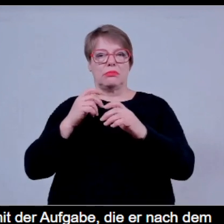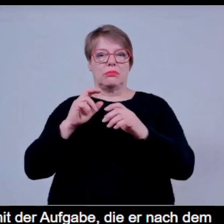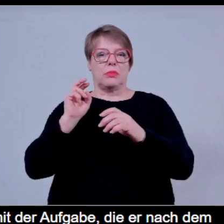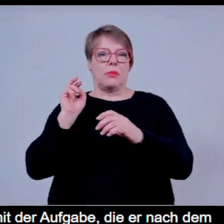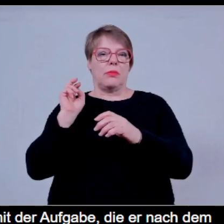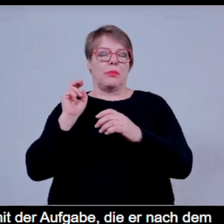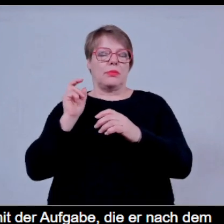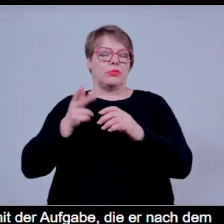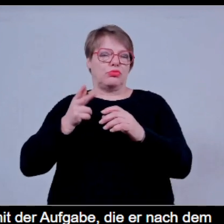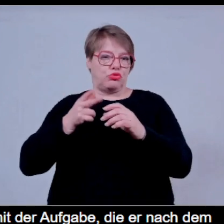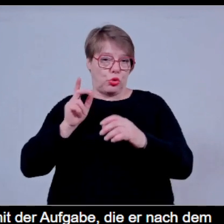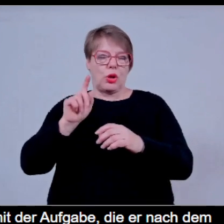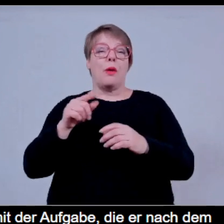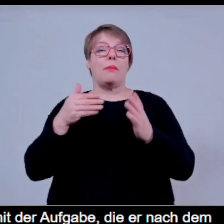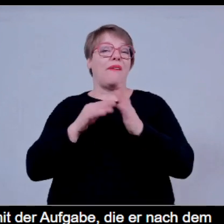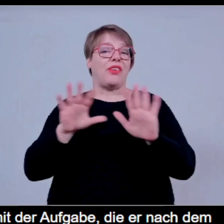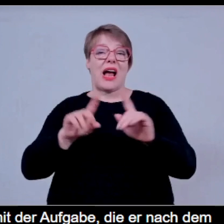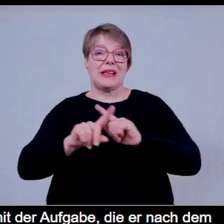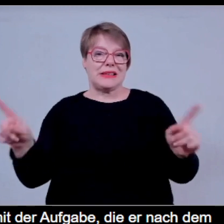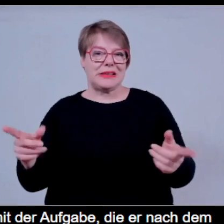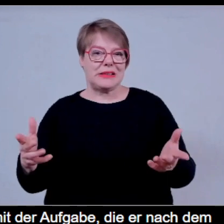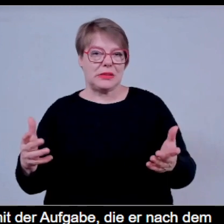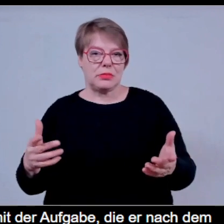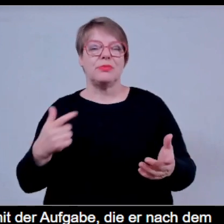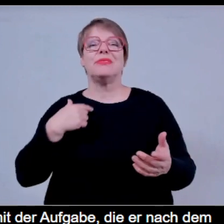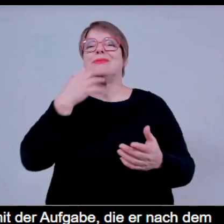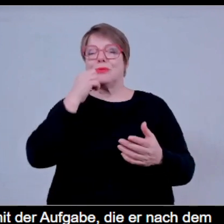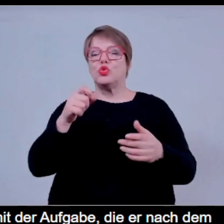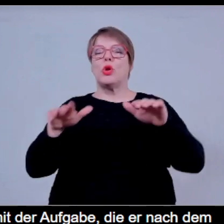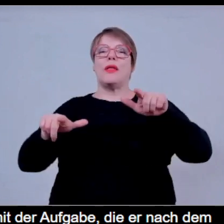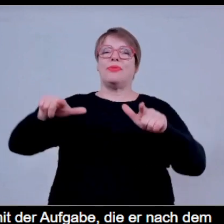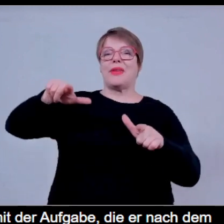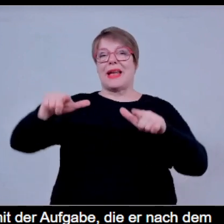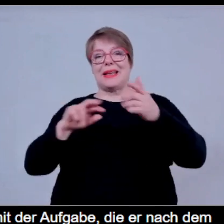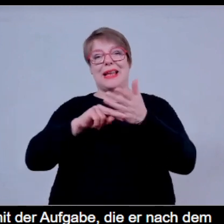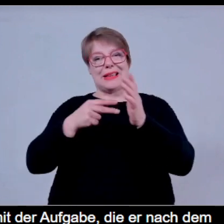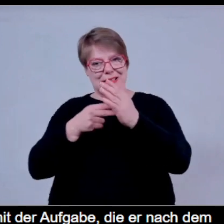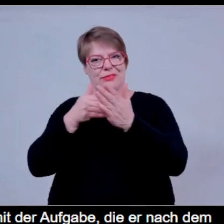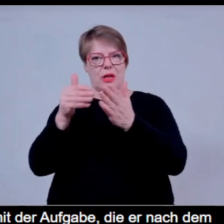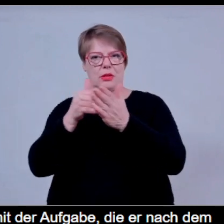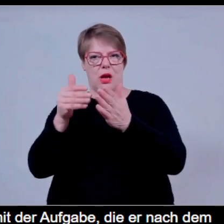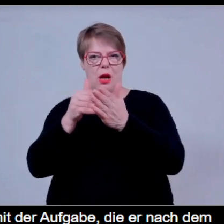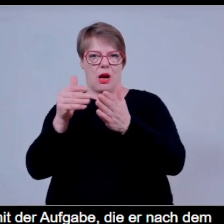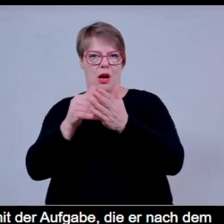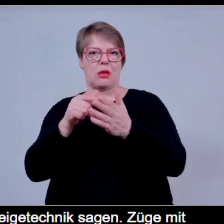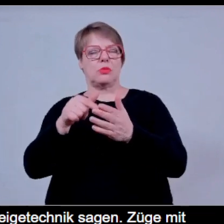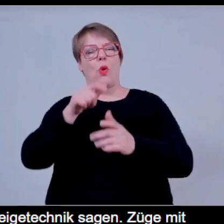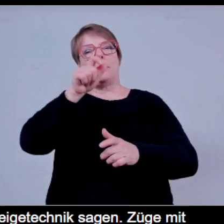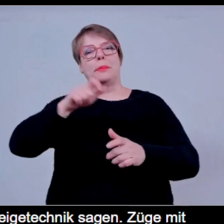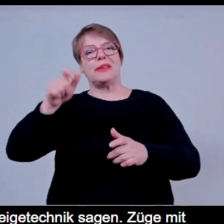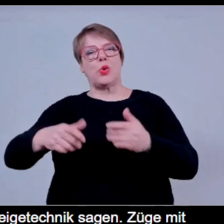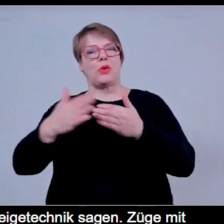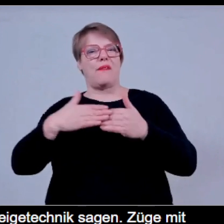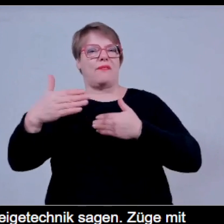brauchen wir neue Lösungen. Darum heute der Beschluss, dass wir im ersten Quartal 23 hier in die Ausschreibung einsteigen können. Wir wollen